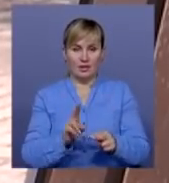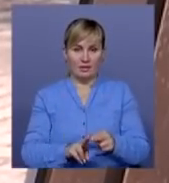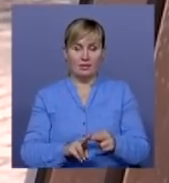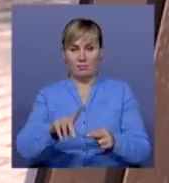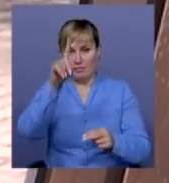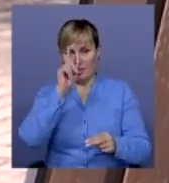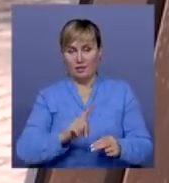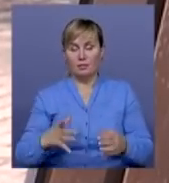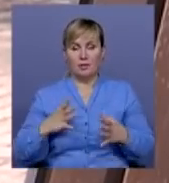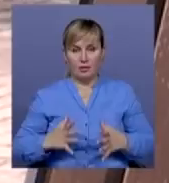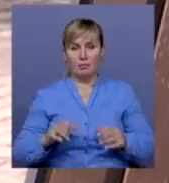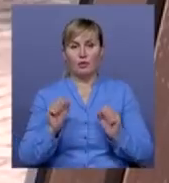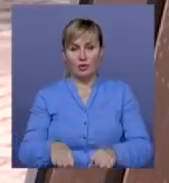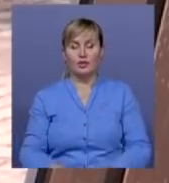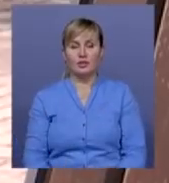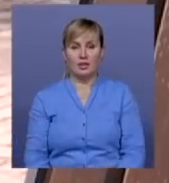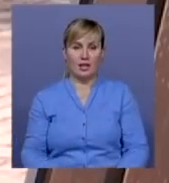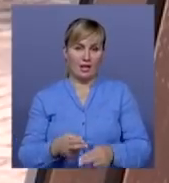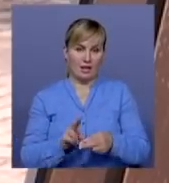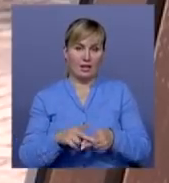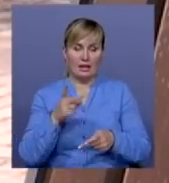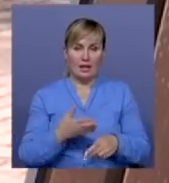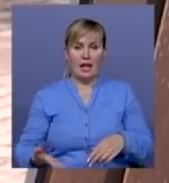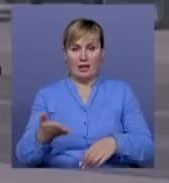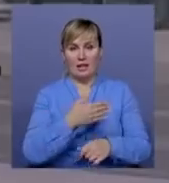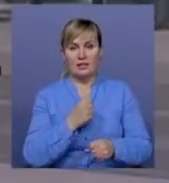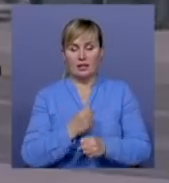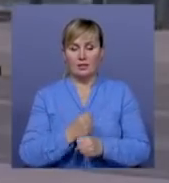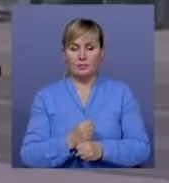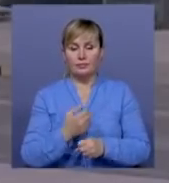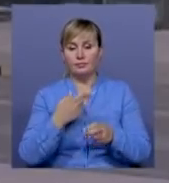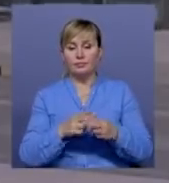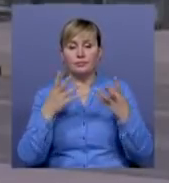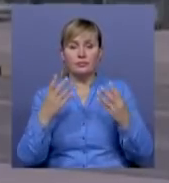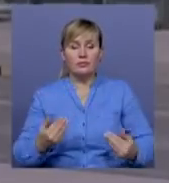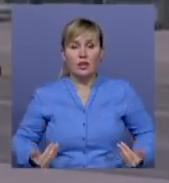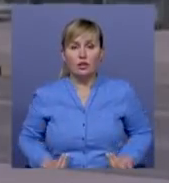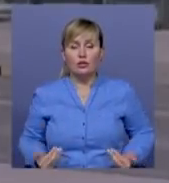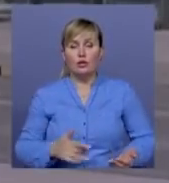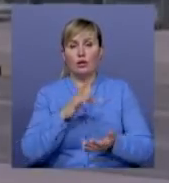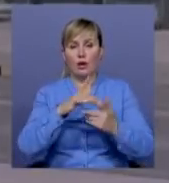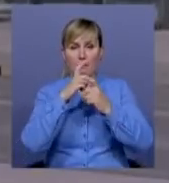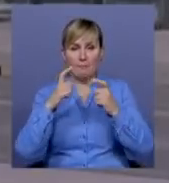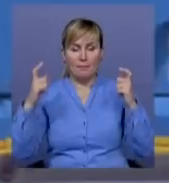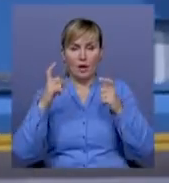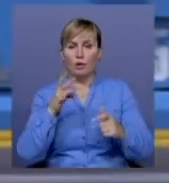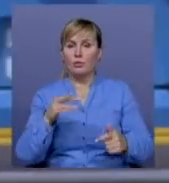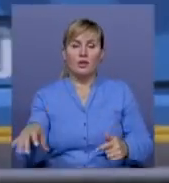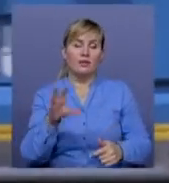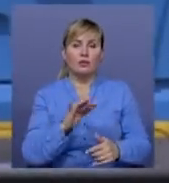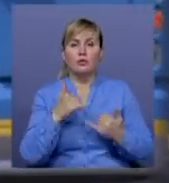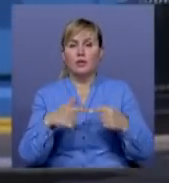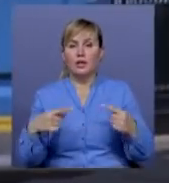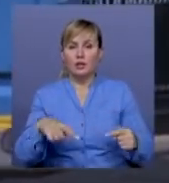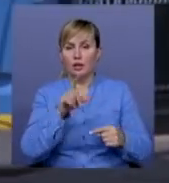месяц потерпеть можно. Это же все для нас делается. В эти дни жители города носят маски, но далеко не все. У